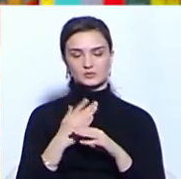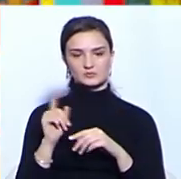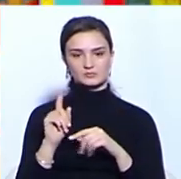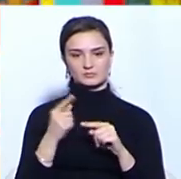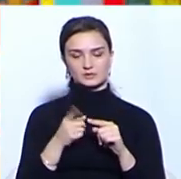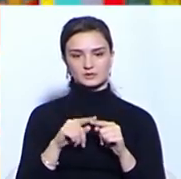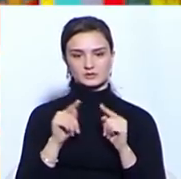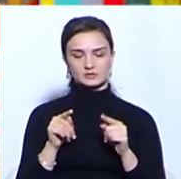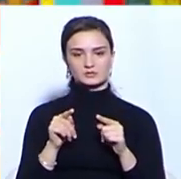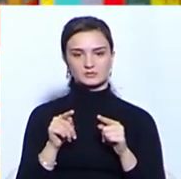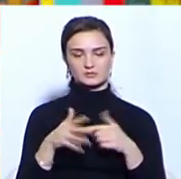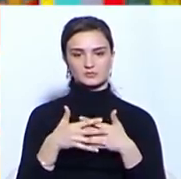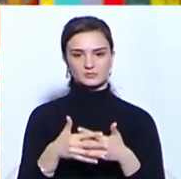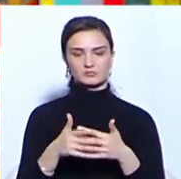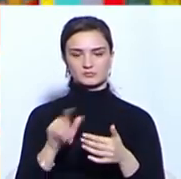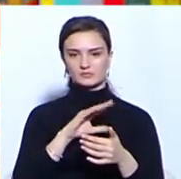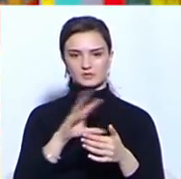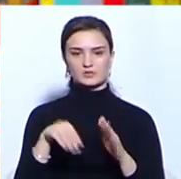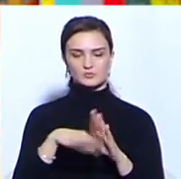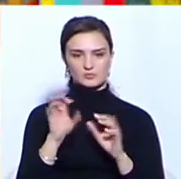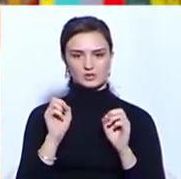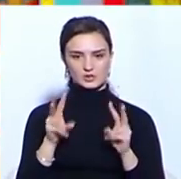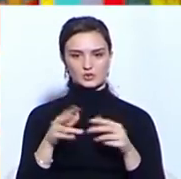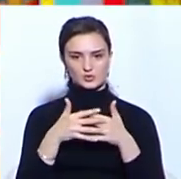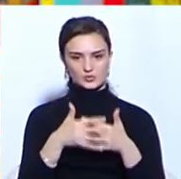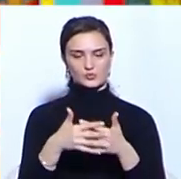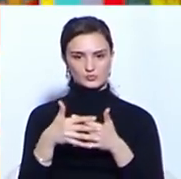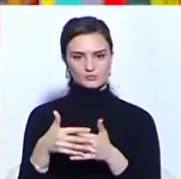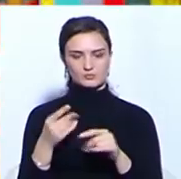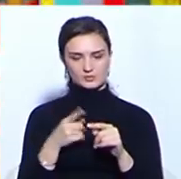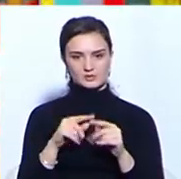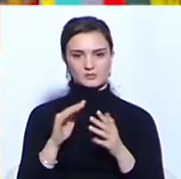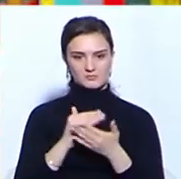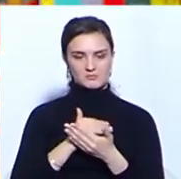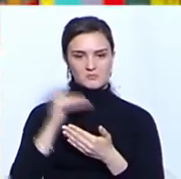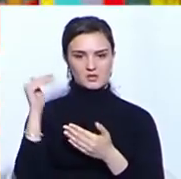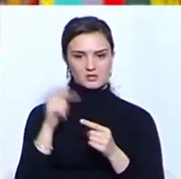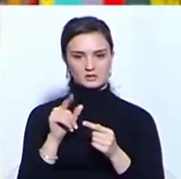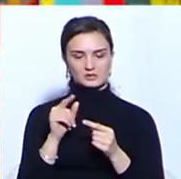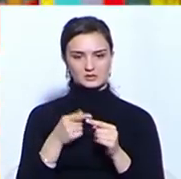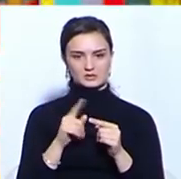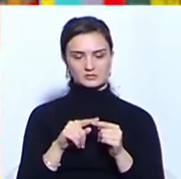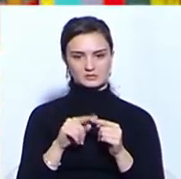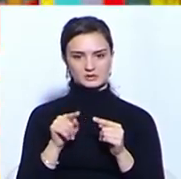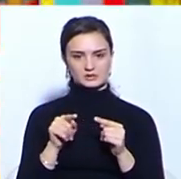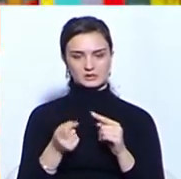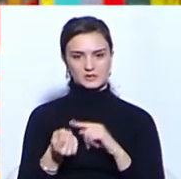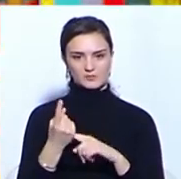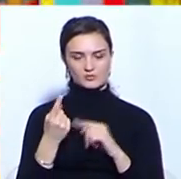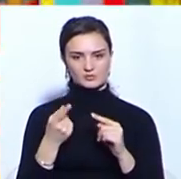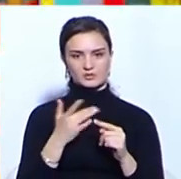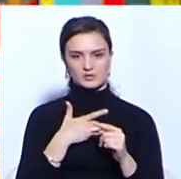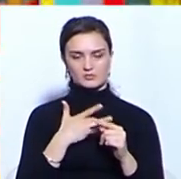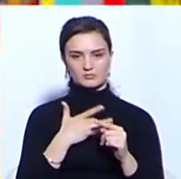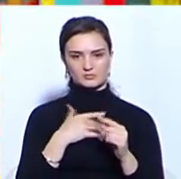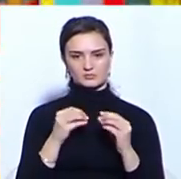ეს ორსულობები არის ყველაზე უფრო საშიში ორსულობები და ძალიან მაღალი ლეტალობა ახასიათებს. ისინი აღმოცენეს სულ